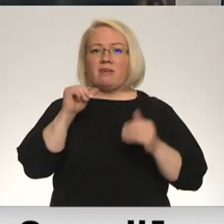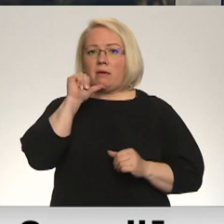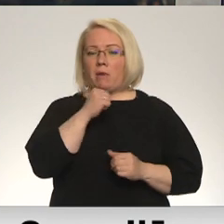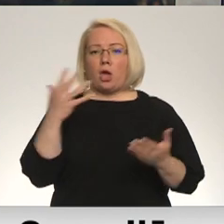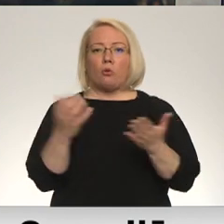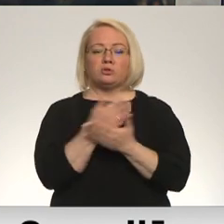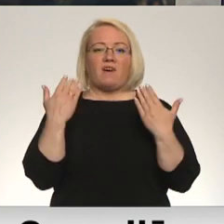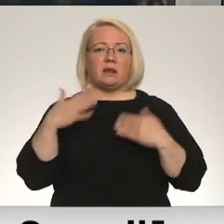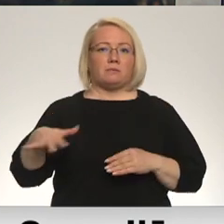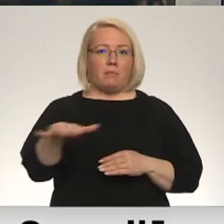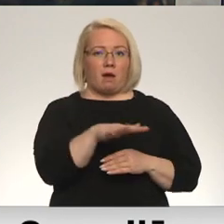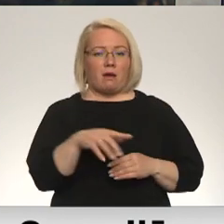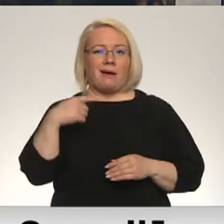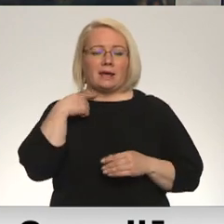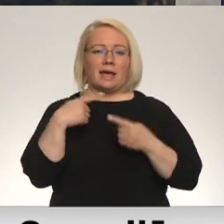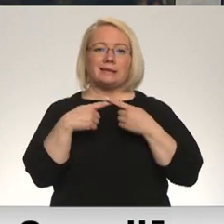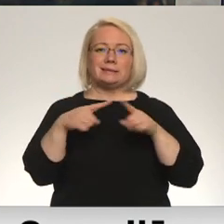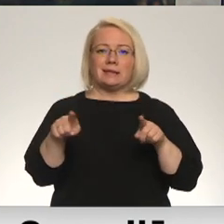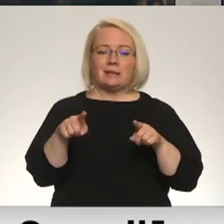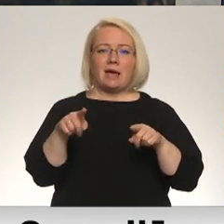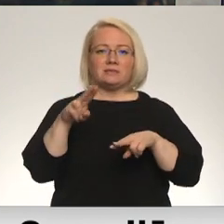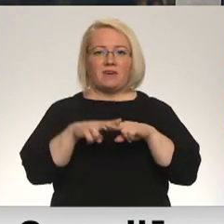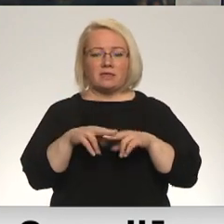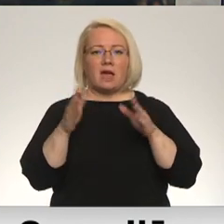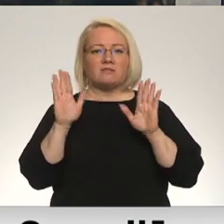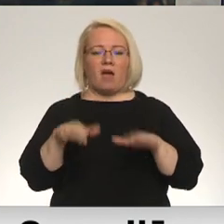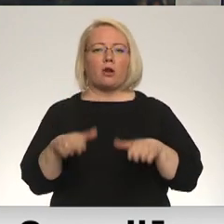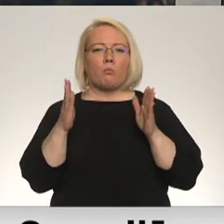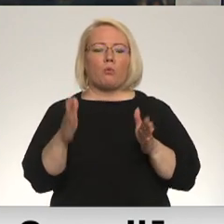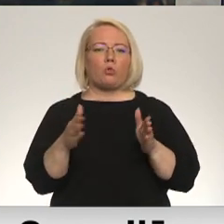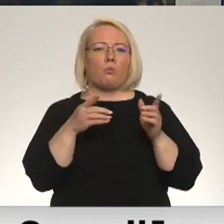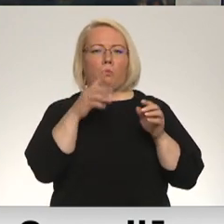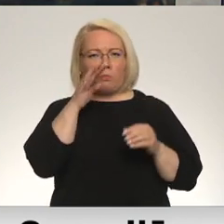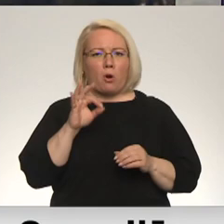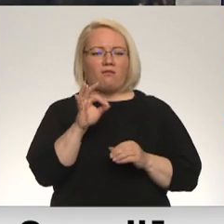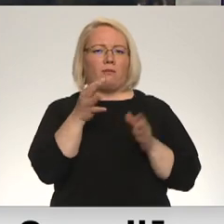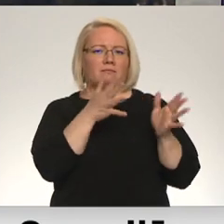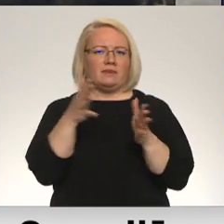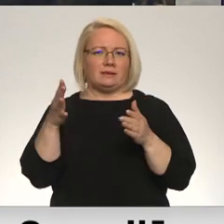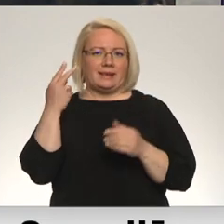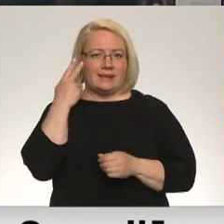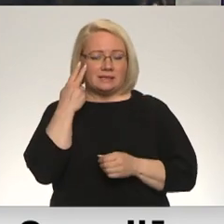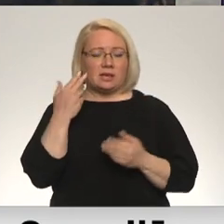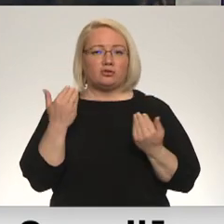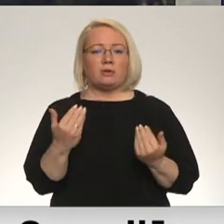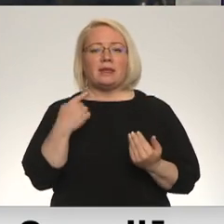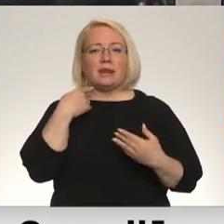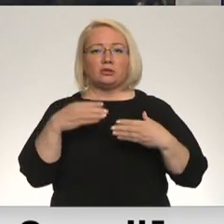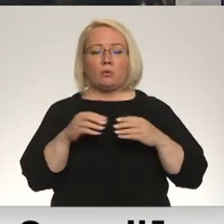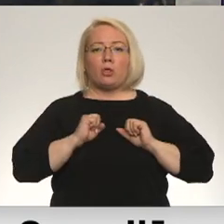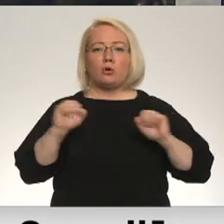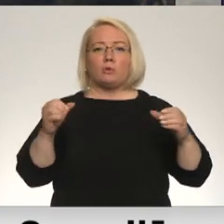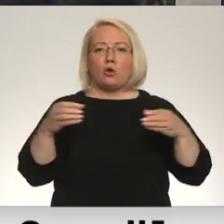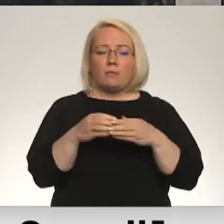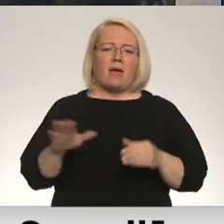parkā Rīgā un citviet Latvijā pastāv provokāciju un konfrontāciju riski. Šodien Rīgas domes drošības komitejā gan valsts,